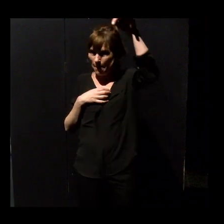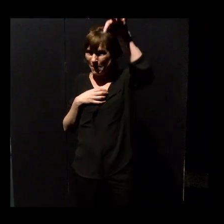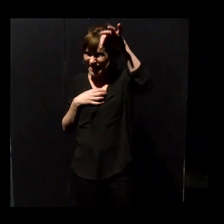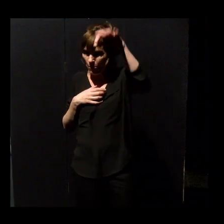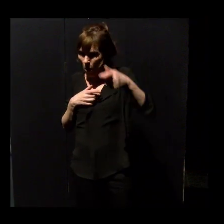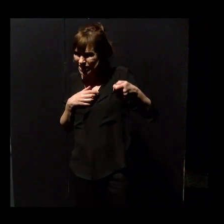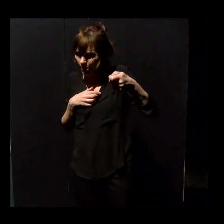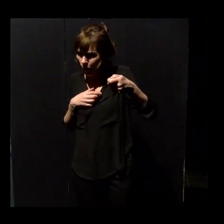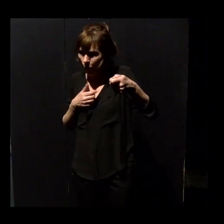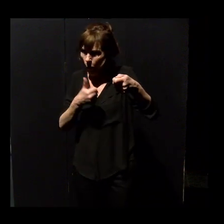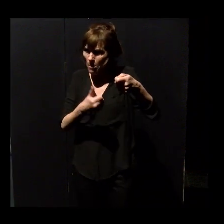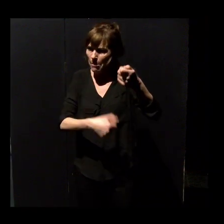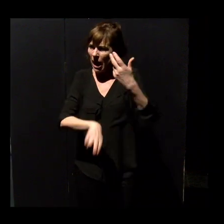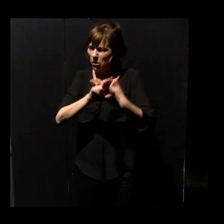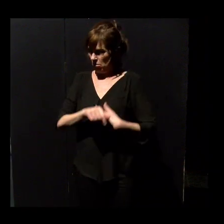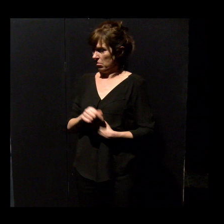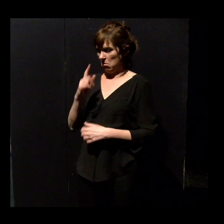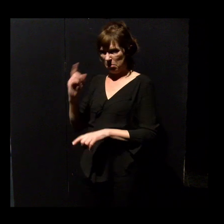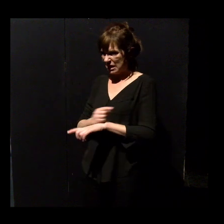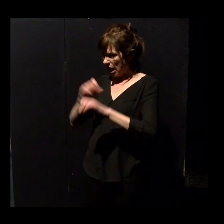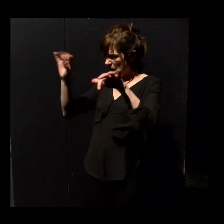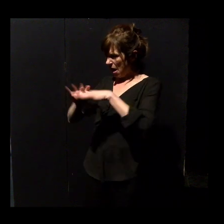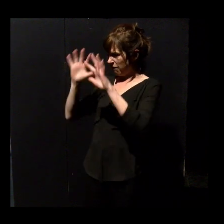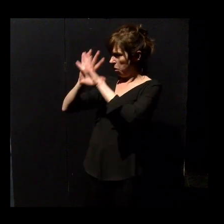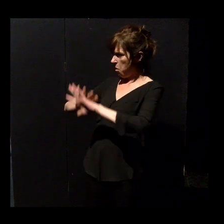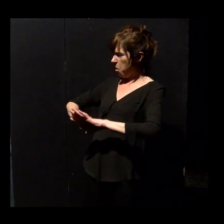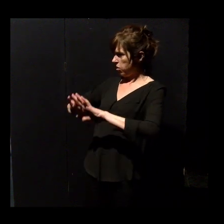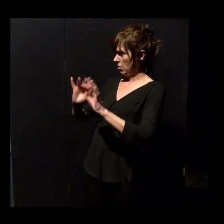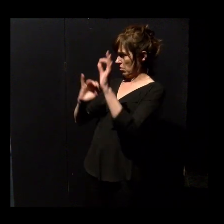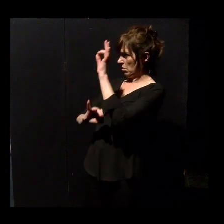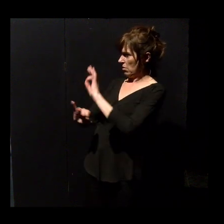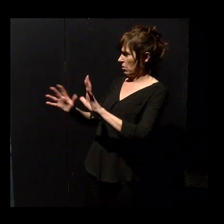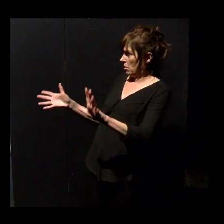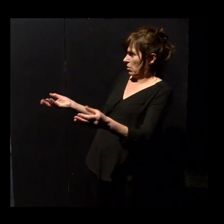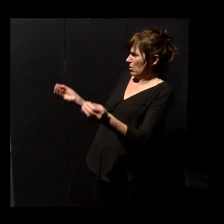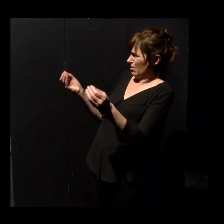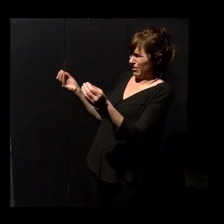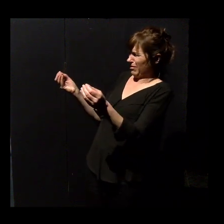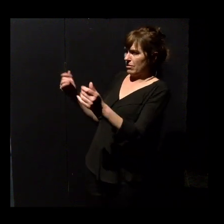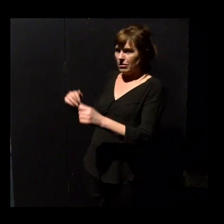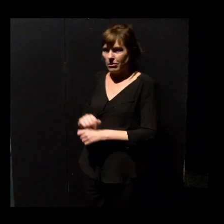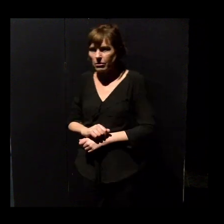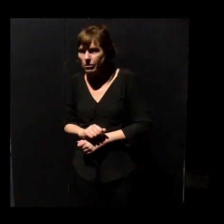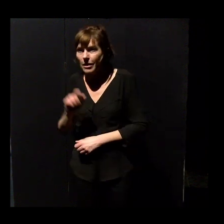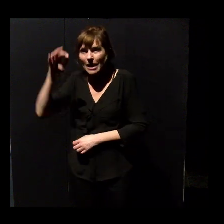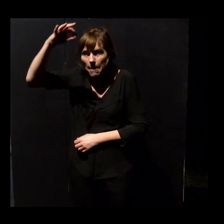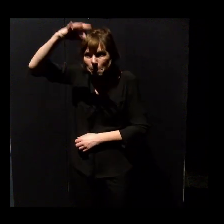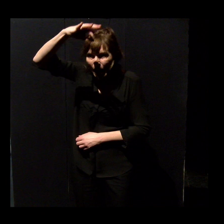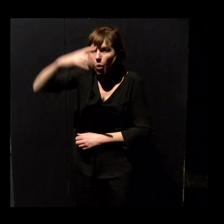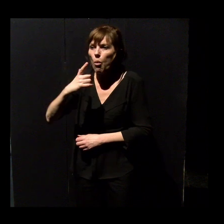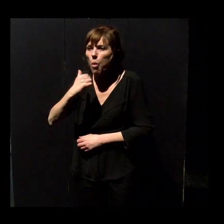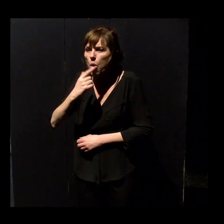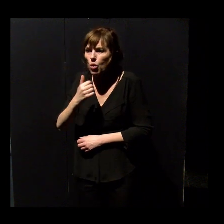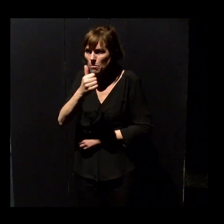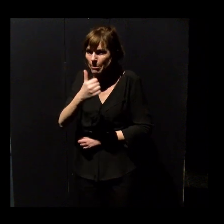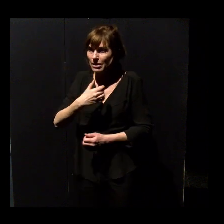dire « c'est bizarre, l'image elle est toute floue, je ne la vois pas bien ». Quand je stimulais le plot 2, rouge, là, il voyait un crabe et il me